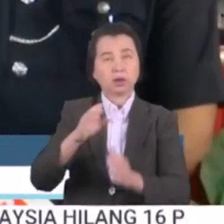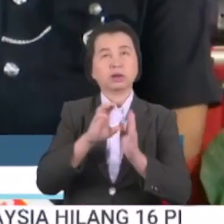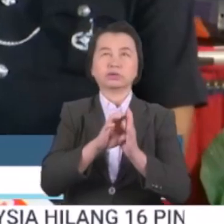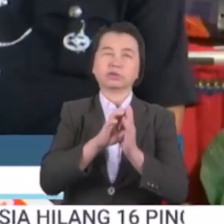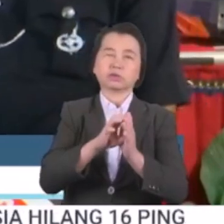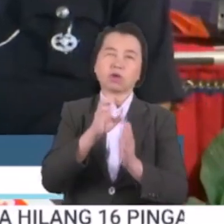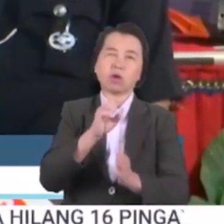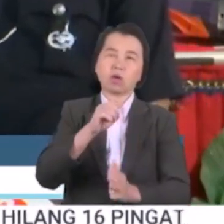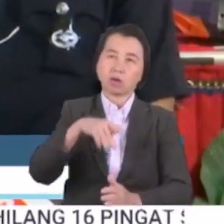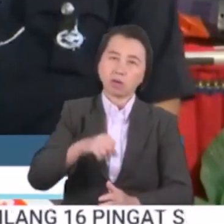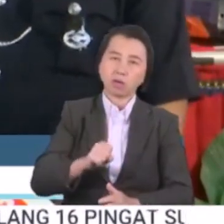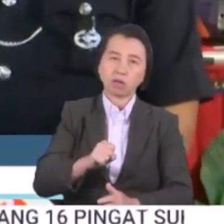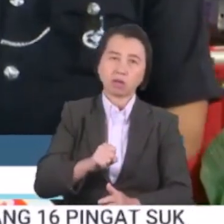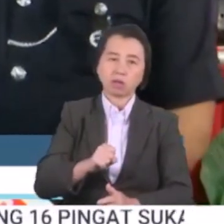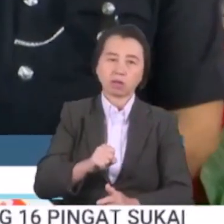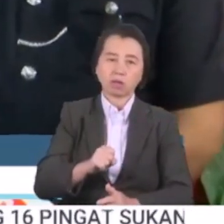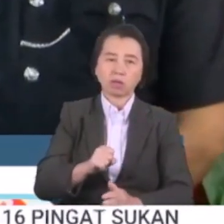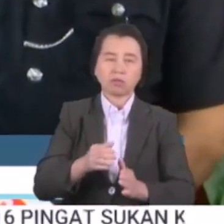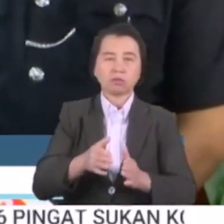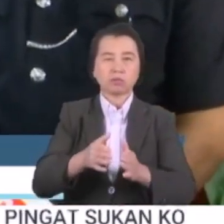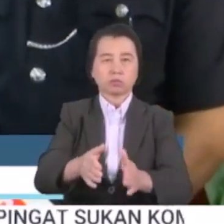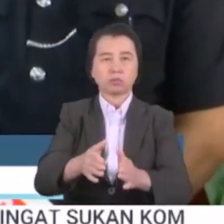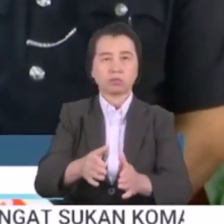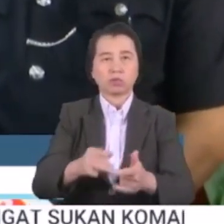operasi Samsing Jalan Raya,